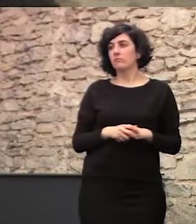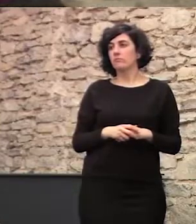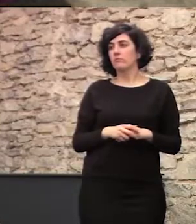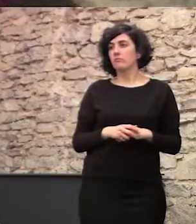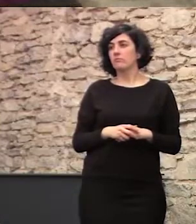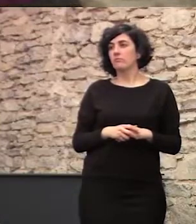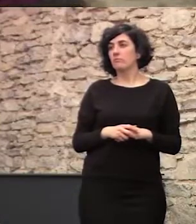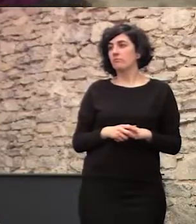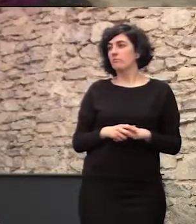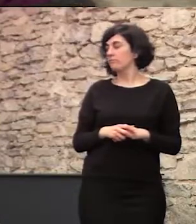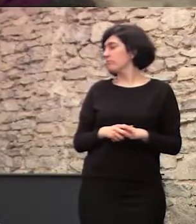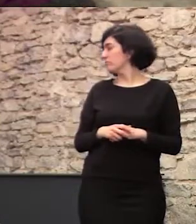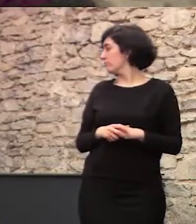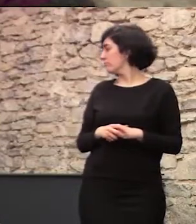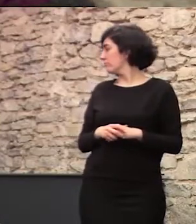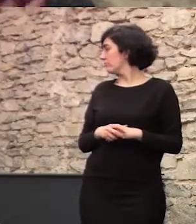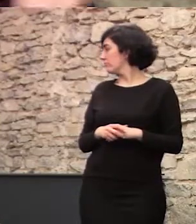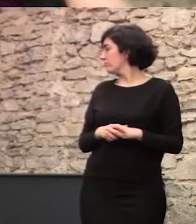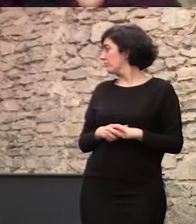Bueno,